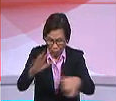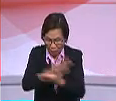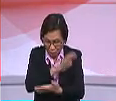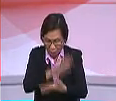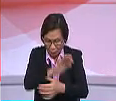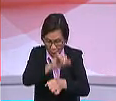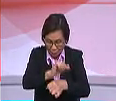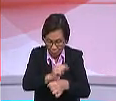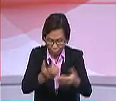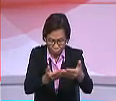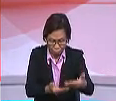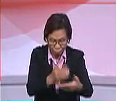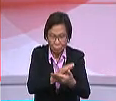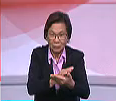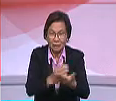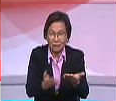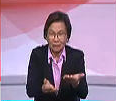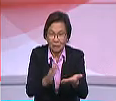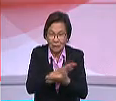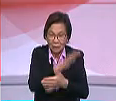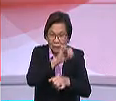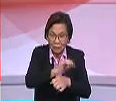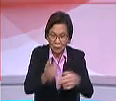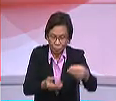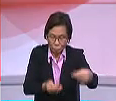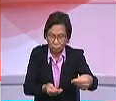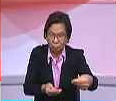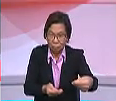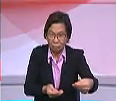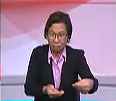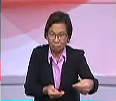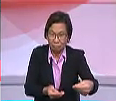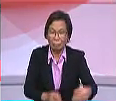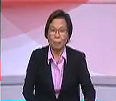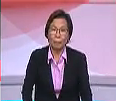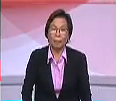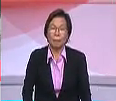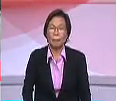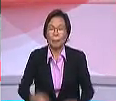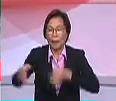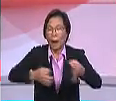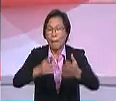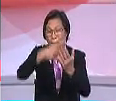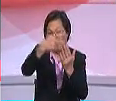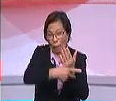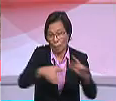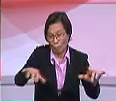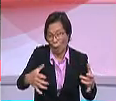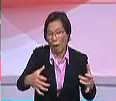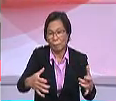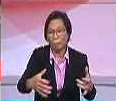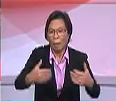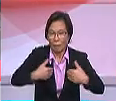kertas pertimbangan pihak kerajaan. Jelas beliau, inisiatif itu dilakukan